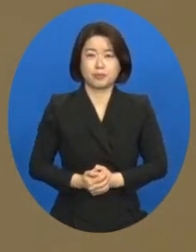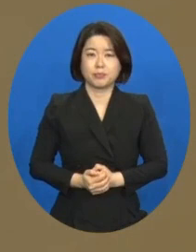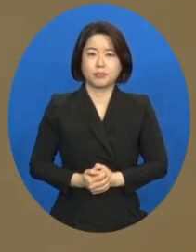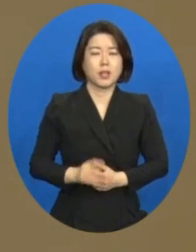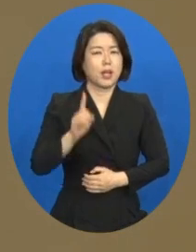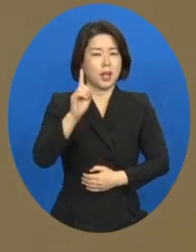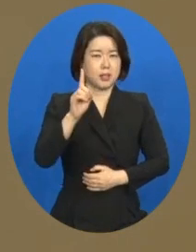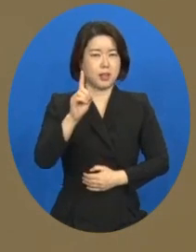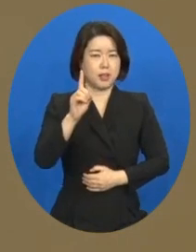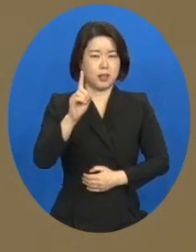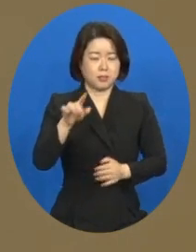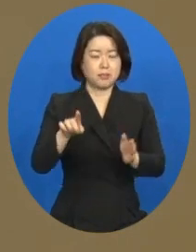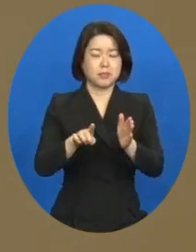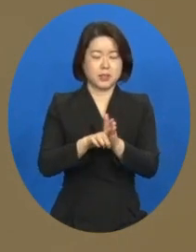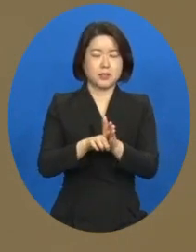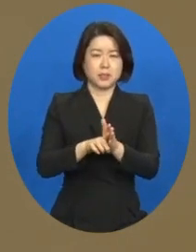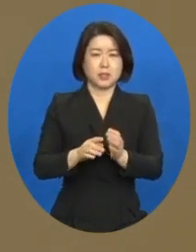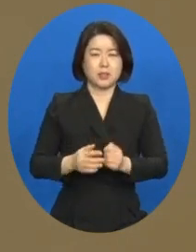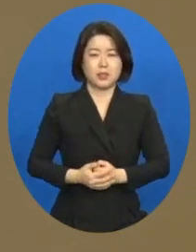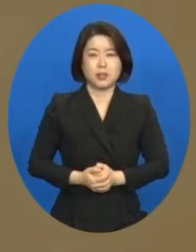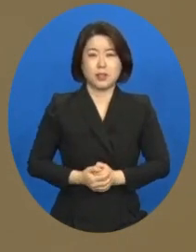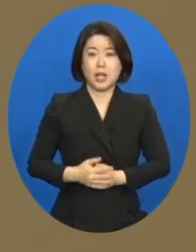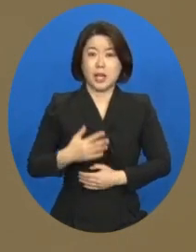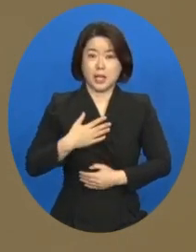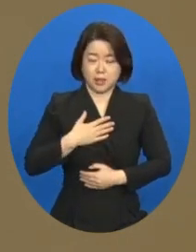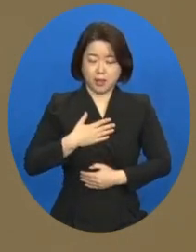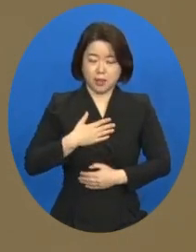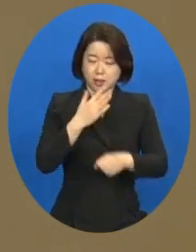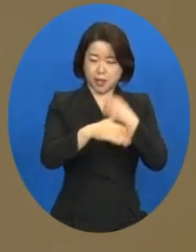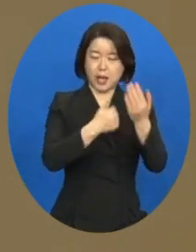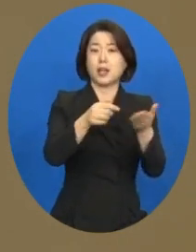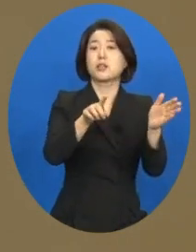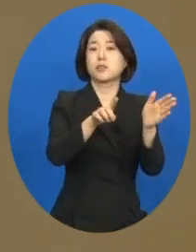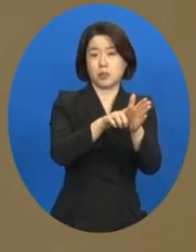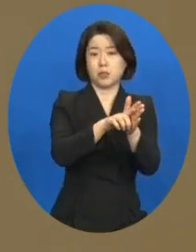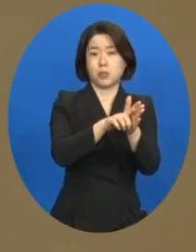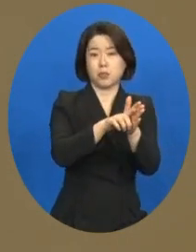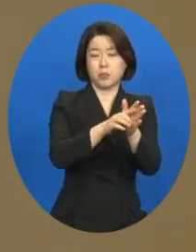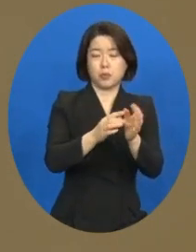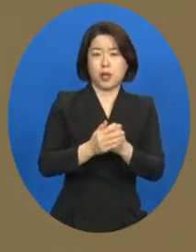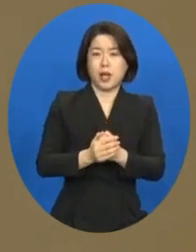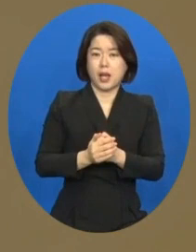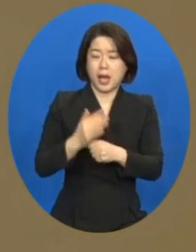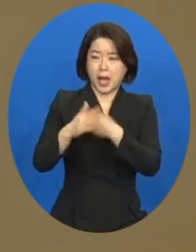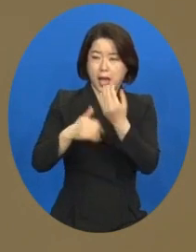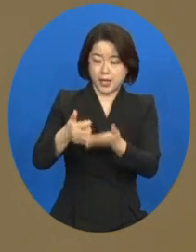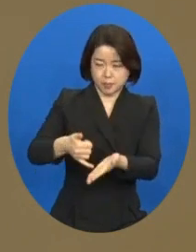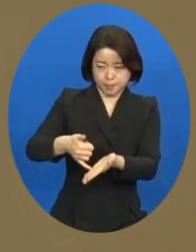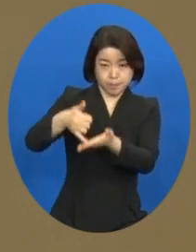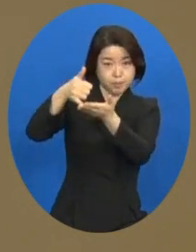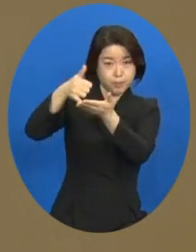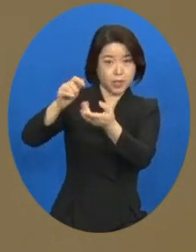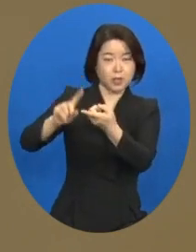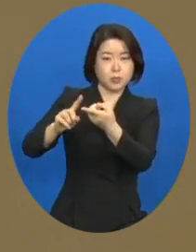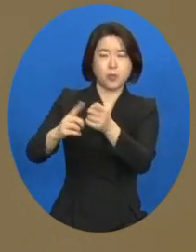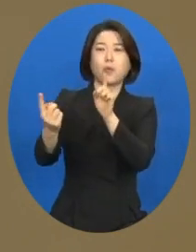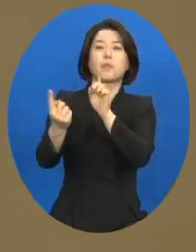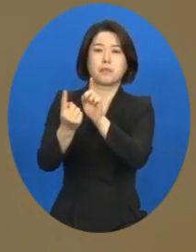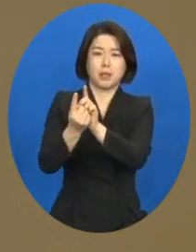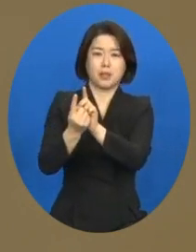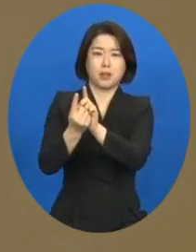하나 있다고 저는 믿습니다. 그래서 우리가 하나님을 믿되 하나님을 인격적으로